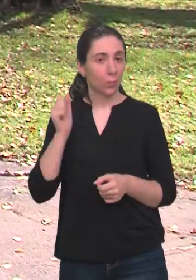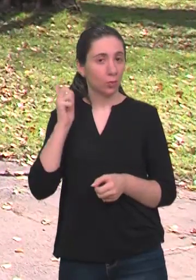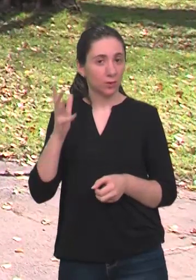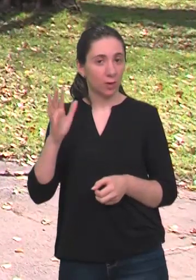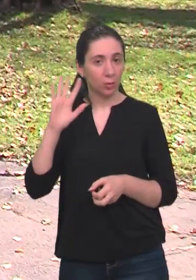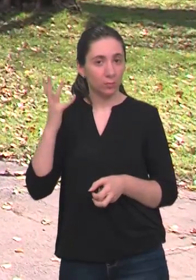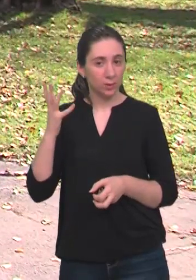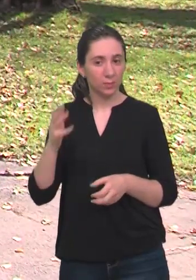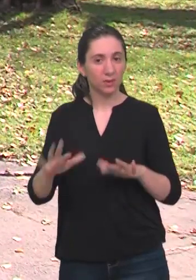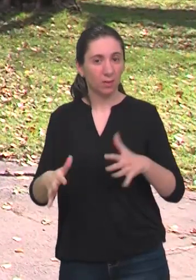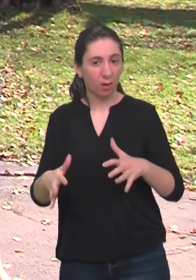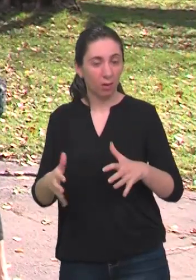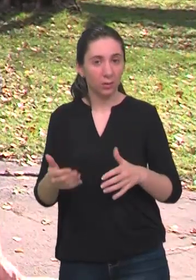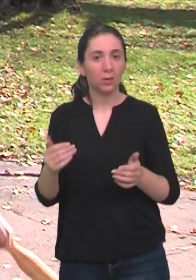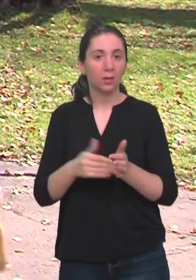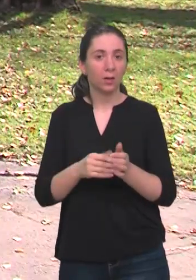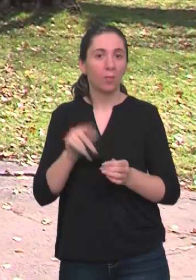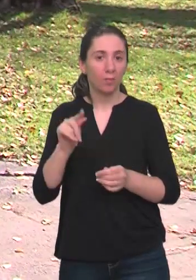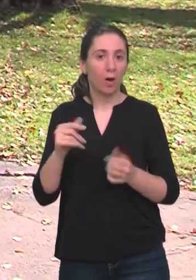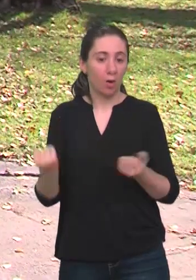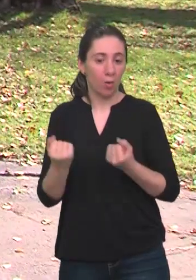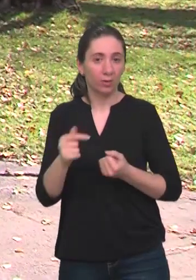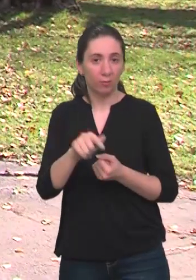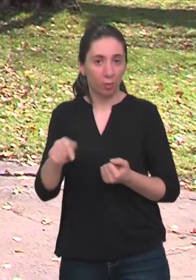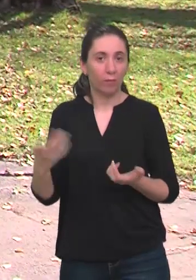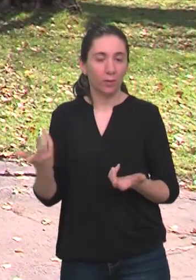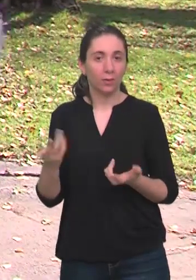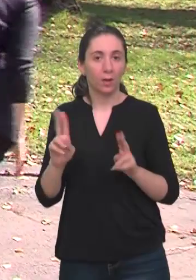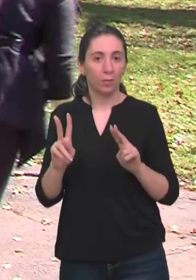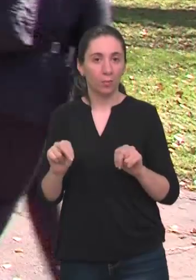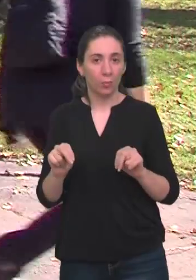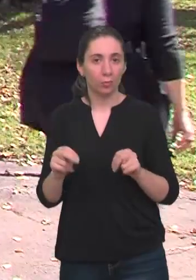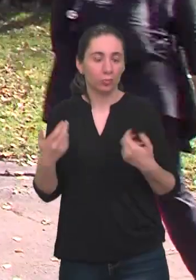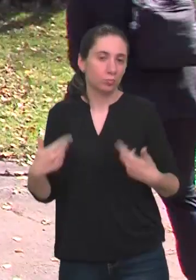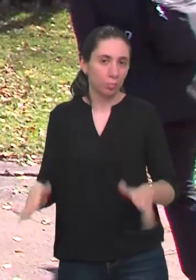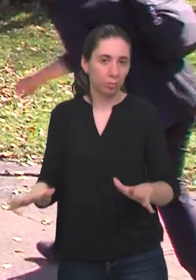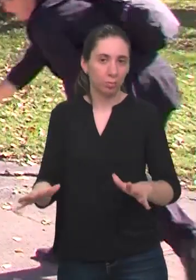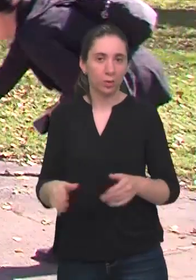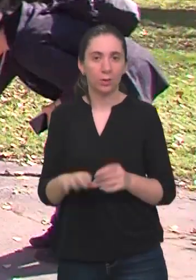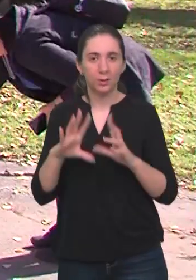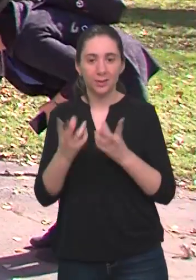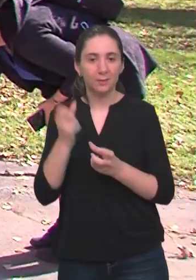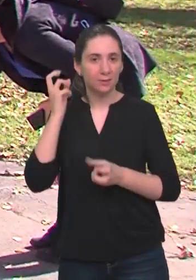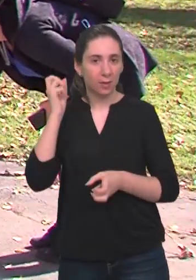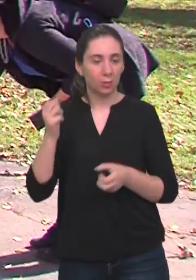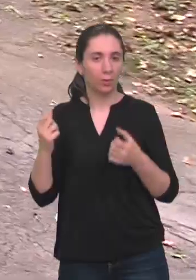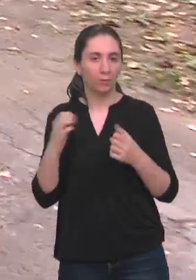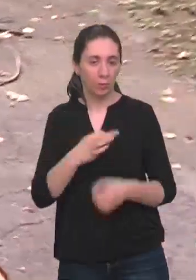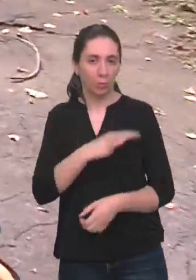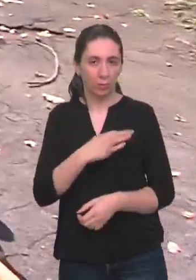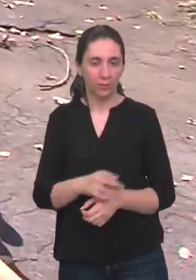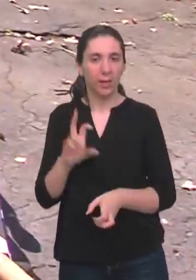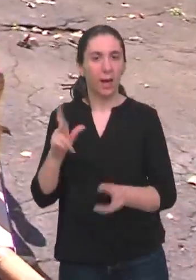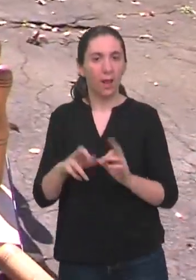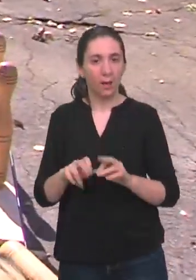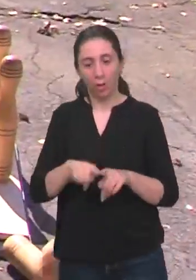svakodnevnom smislu stresan, pa naravno da vam trebaju neke ovakve aktivnosti gdje ćete se rasteretiti svih svakodnevnih obaveza. Elena